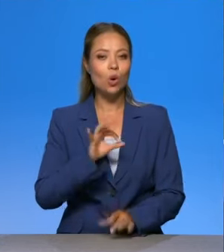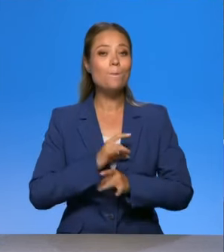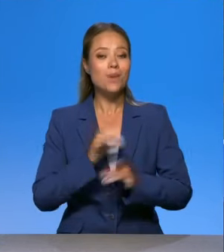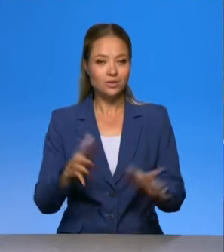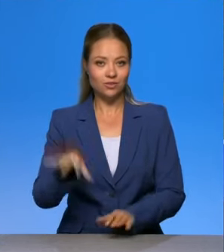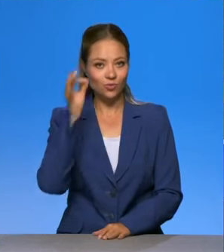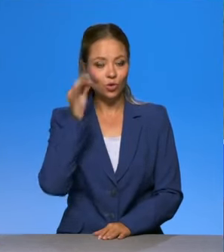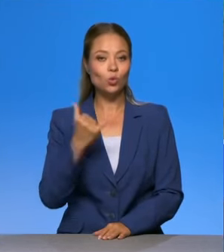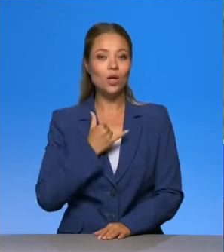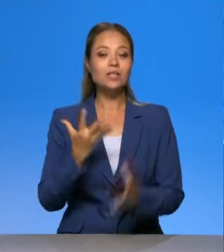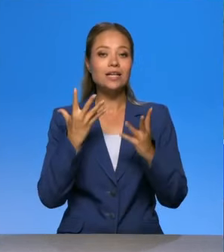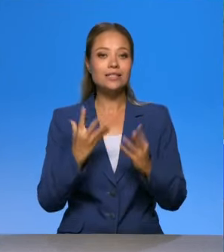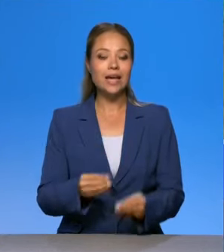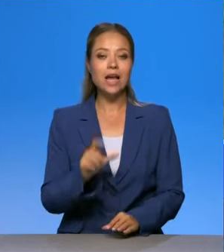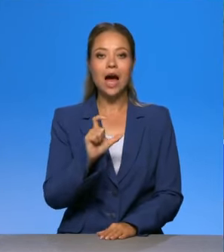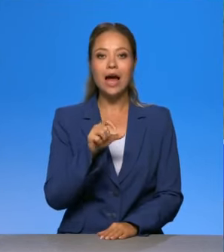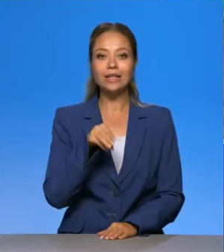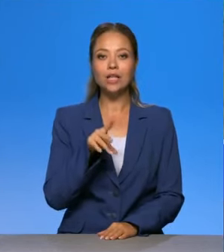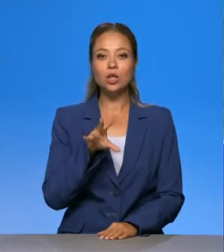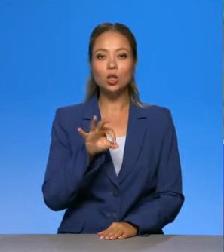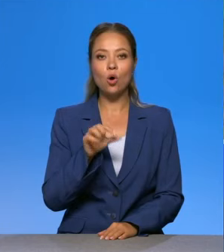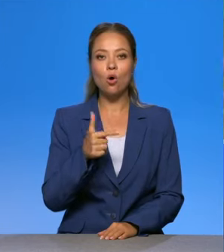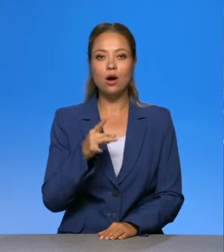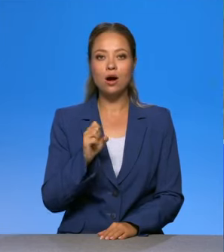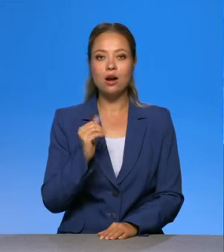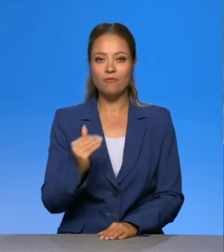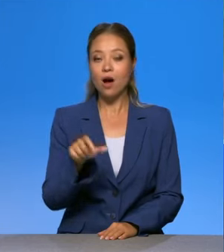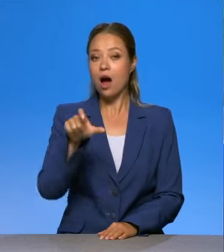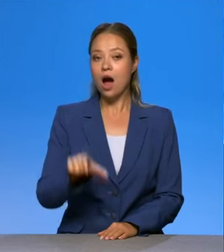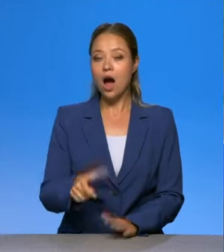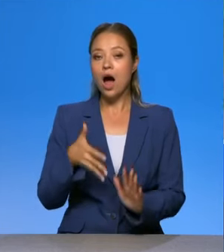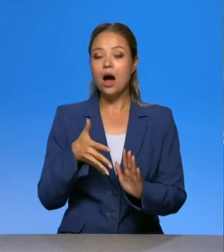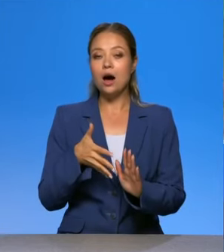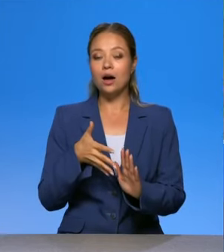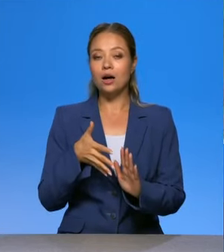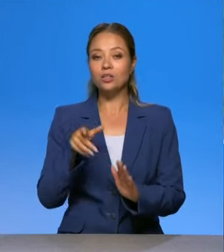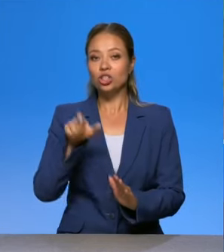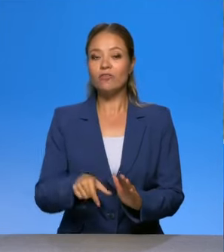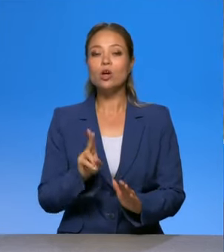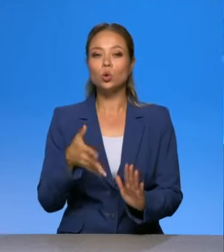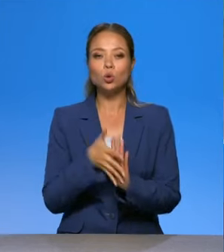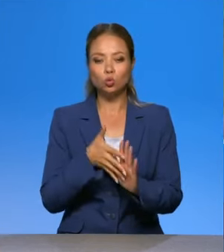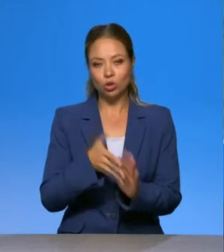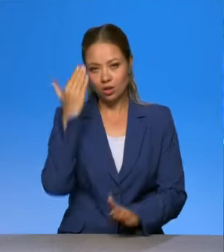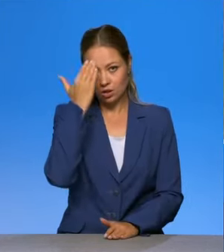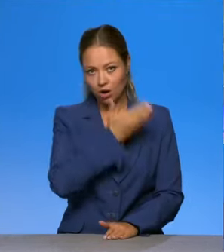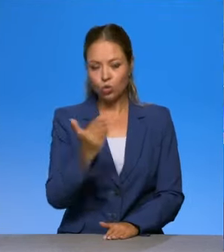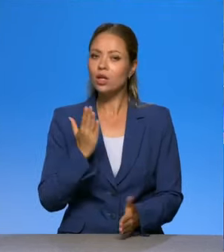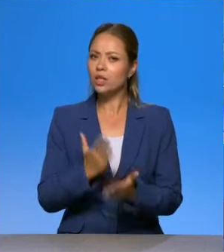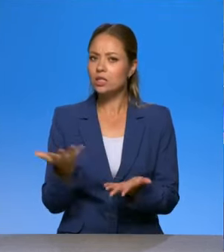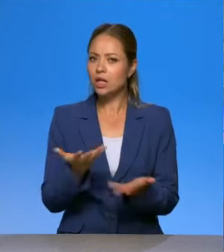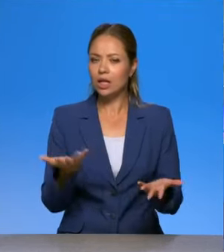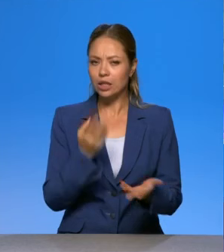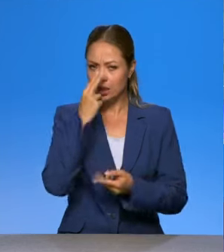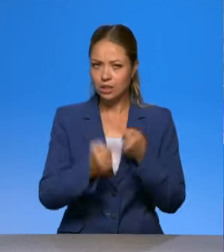нас день этнографа. Есть ли какие-то традиции, присущие исключительно этому празднику? Потому что, ну, я, честно говоря, почитал интернет, там пишут,